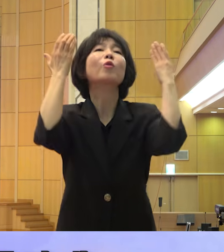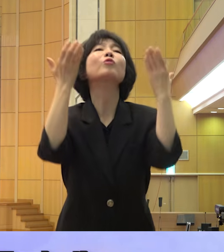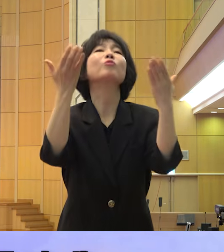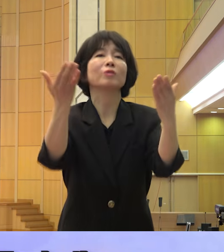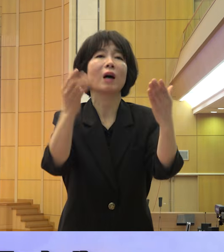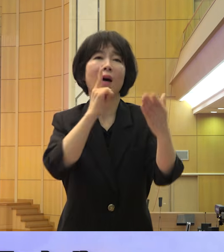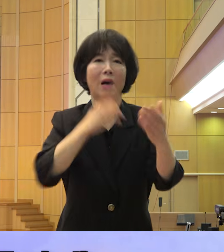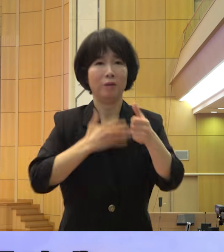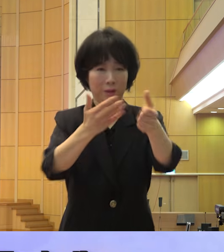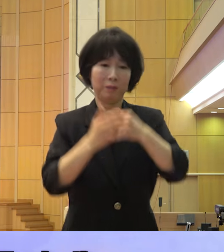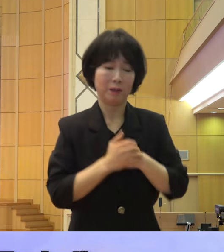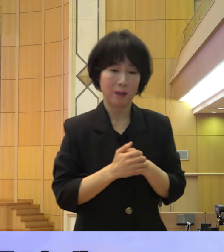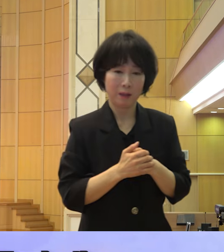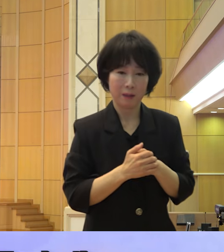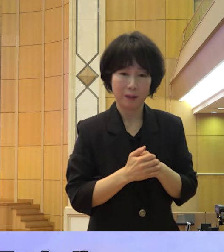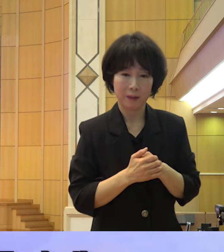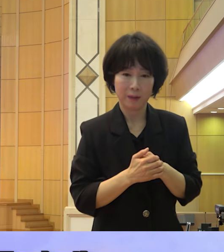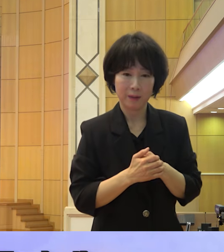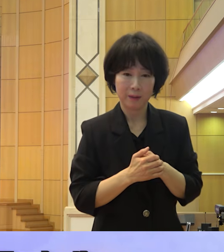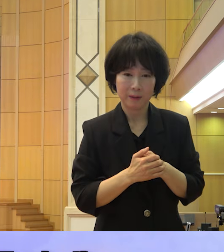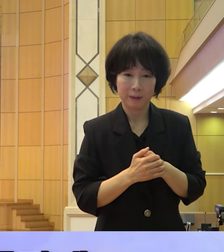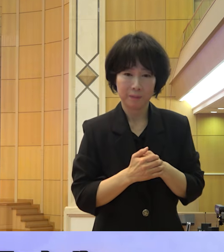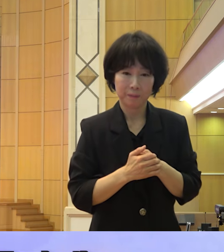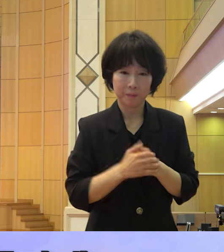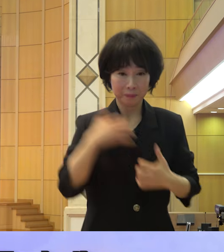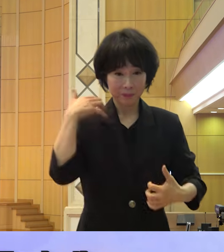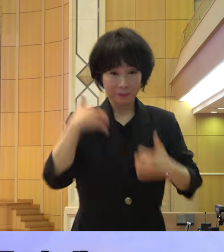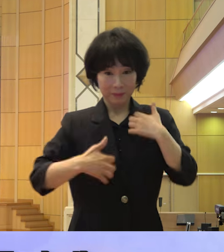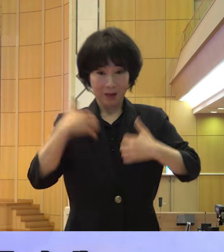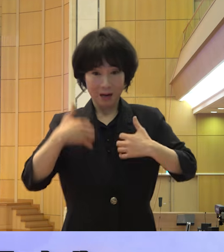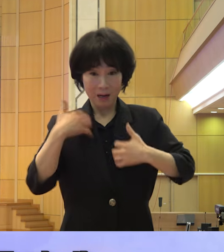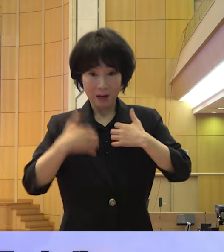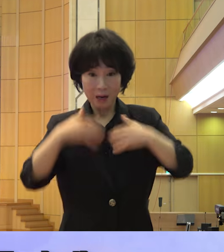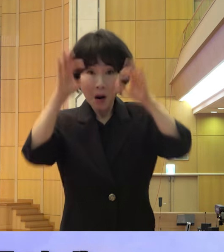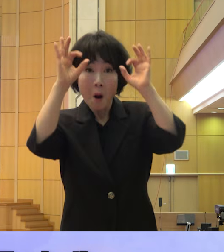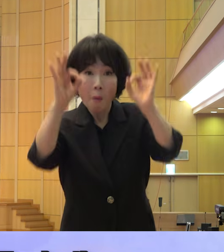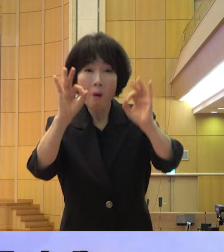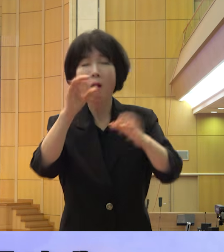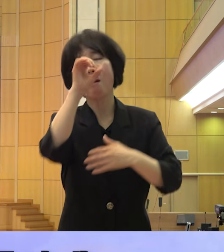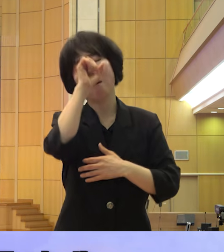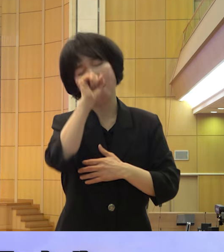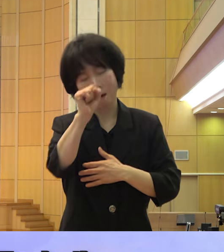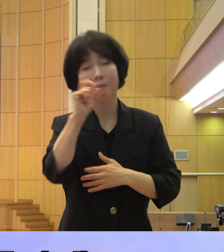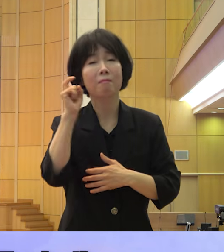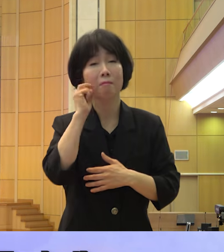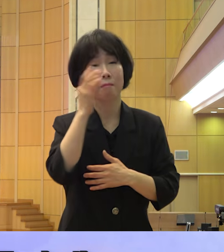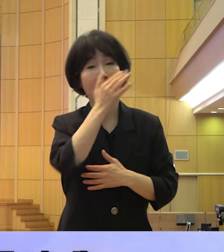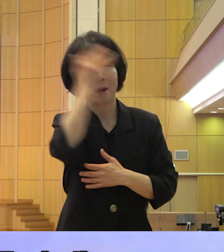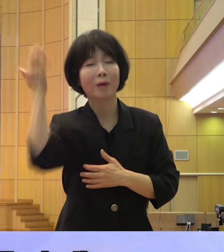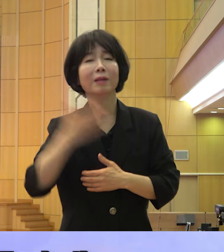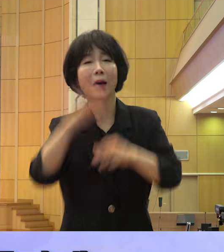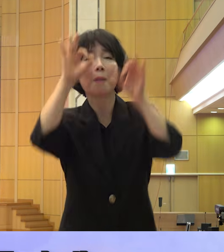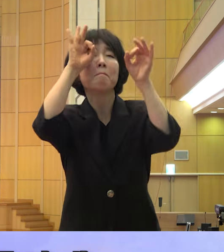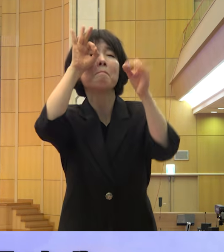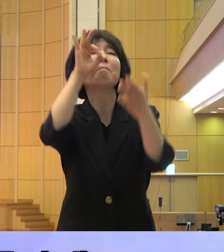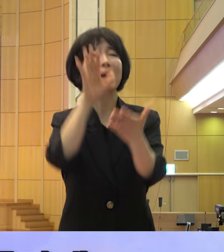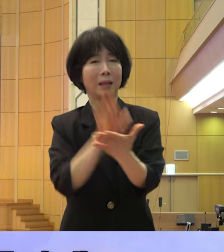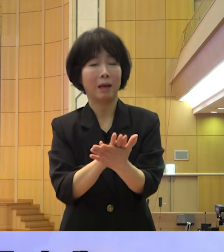있다는 것을 말하는 것입니다. 낙을 보는 것이 선하고 아름다움을 내가